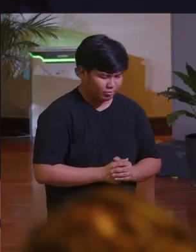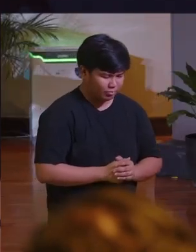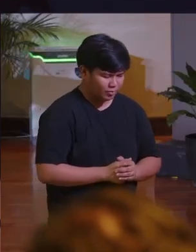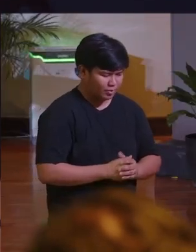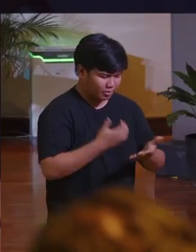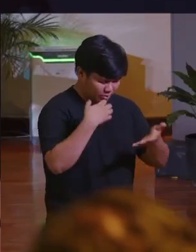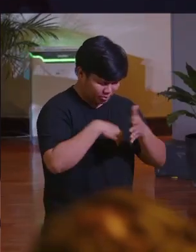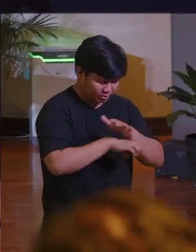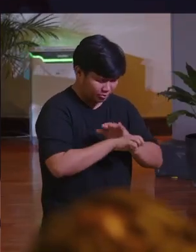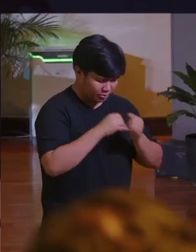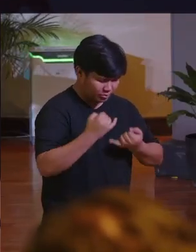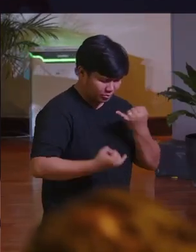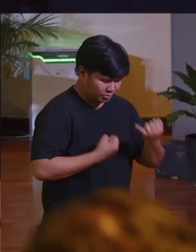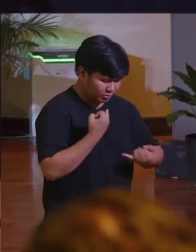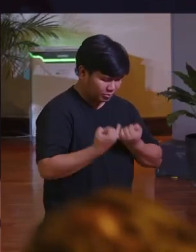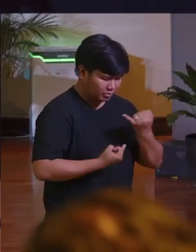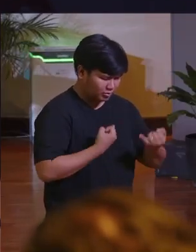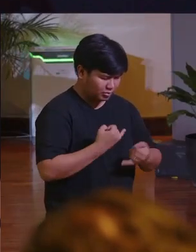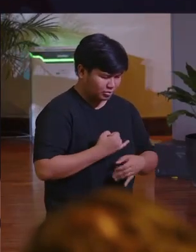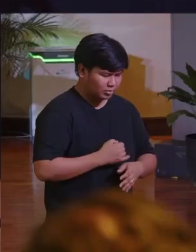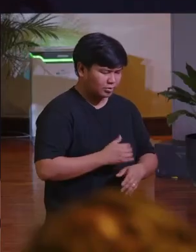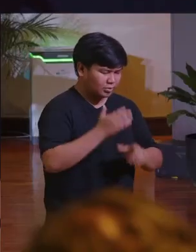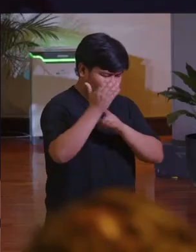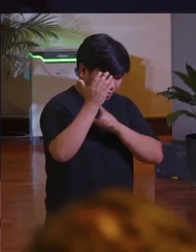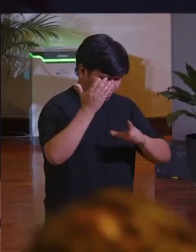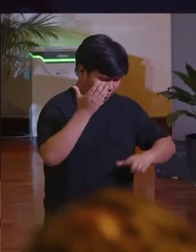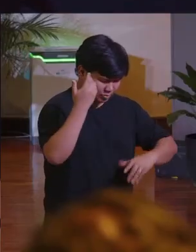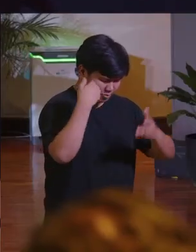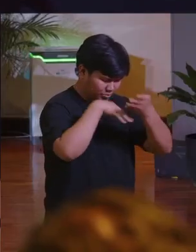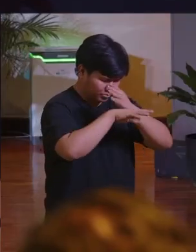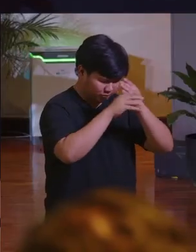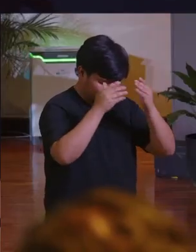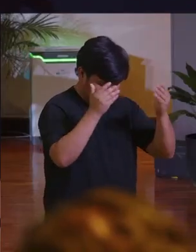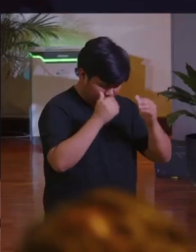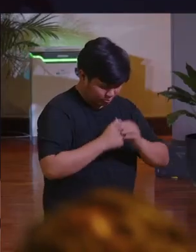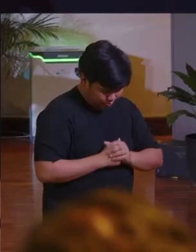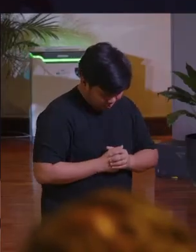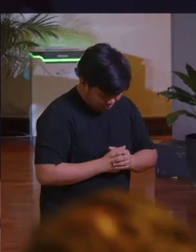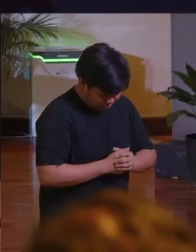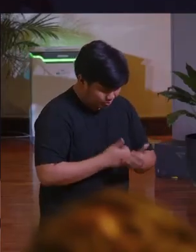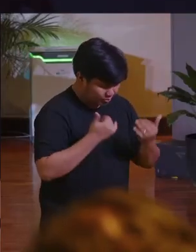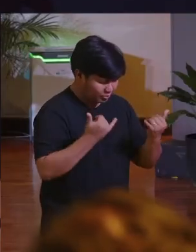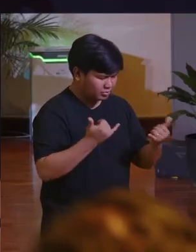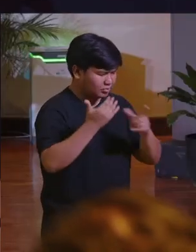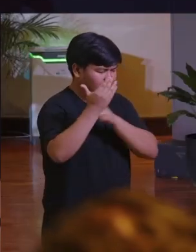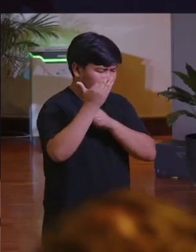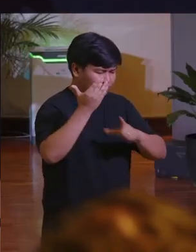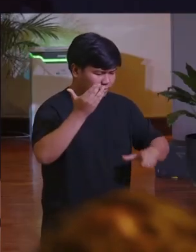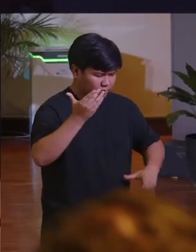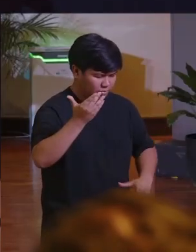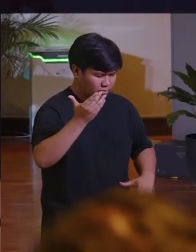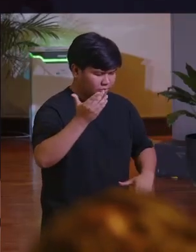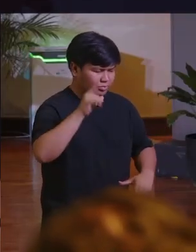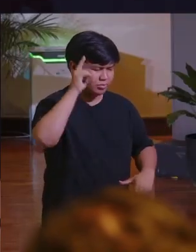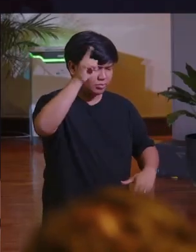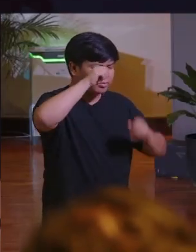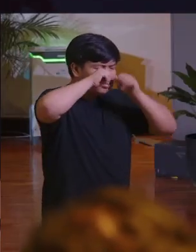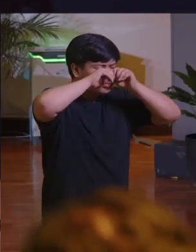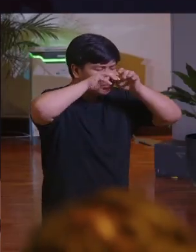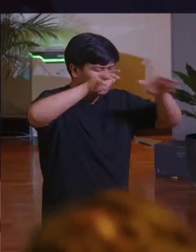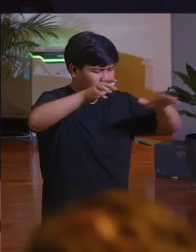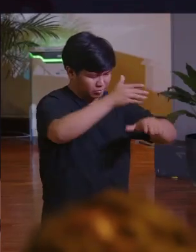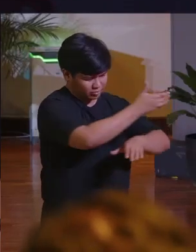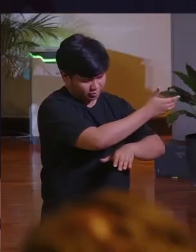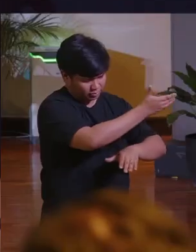Enter into the joy of the Lord." At ngayon, O Diyos, kayo po ang magbasbas sa bawat